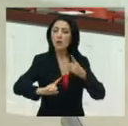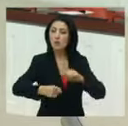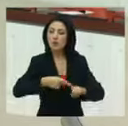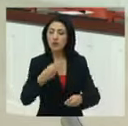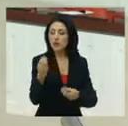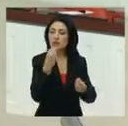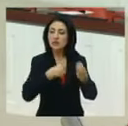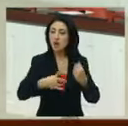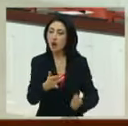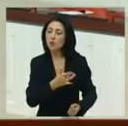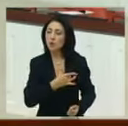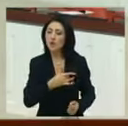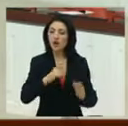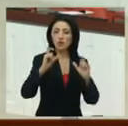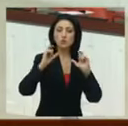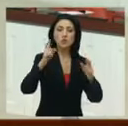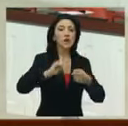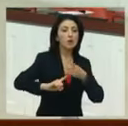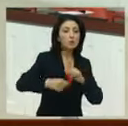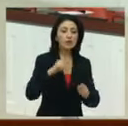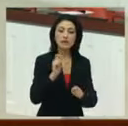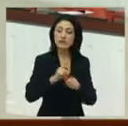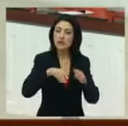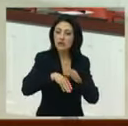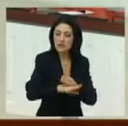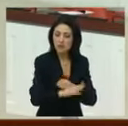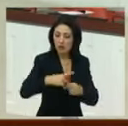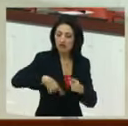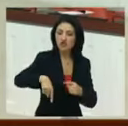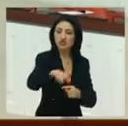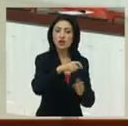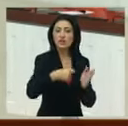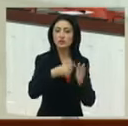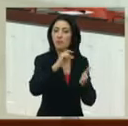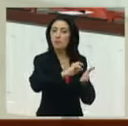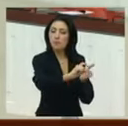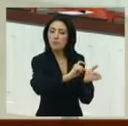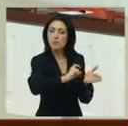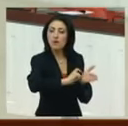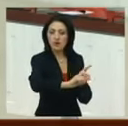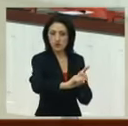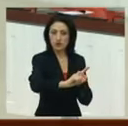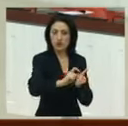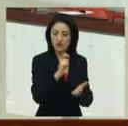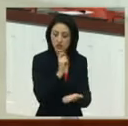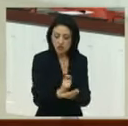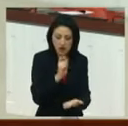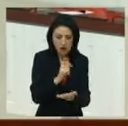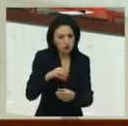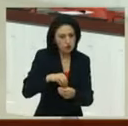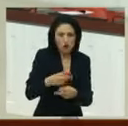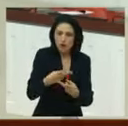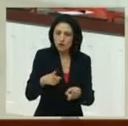gıda güvenliği, sosyal politika ve istihdam ve çevre adlı başlıkları kıstaslarını yerine getirerek